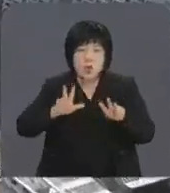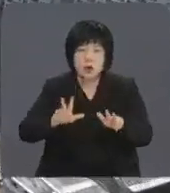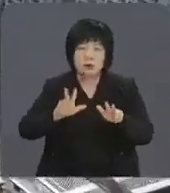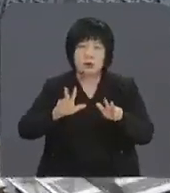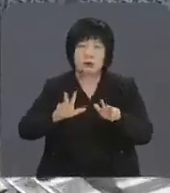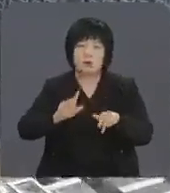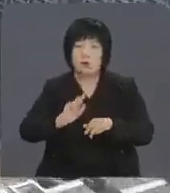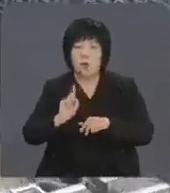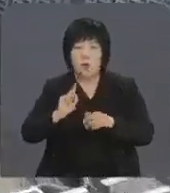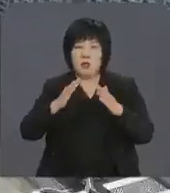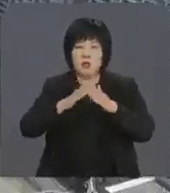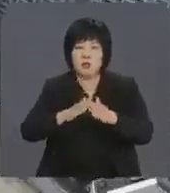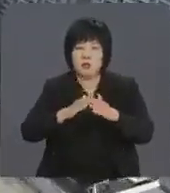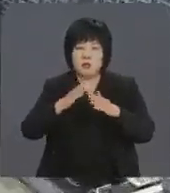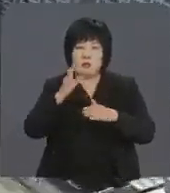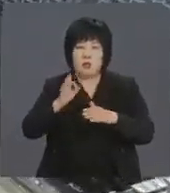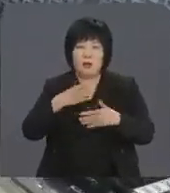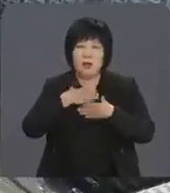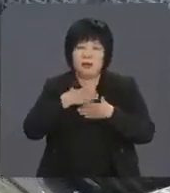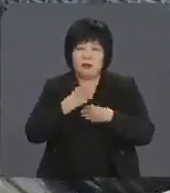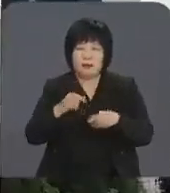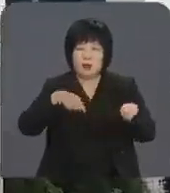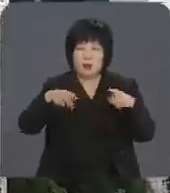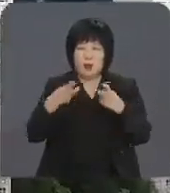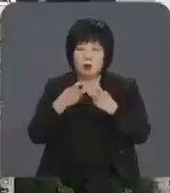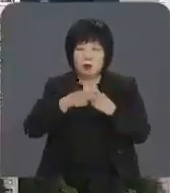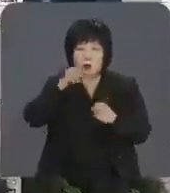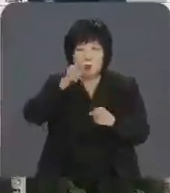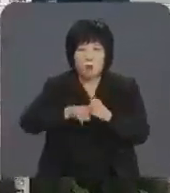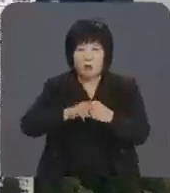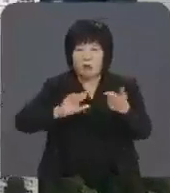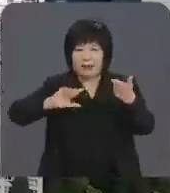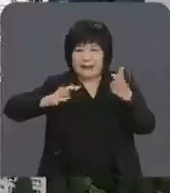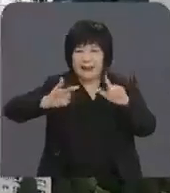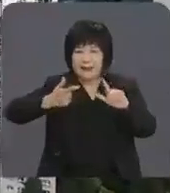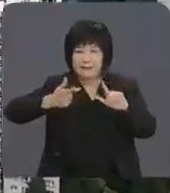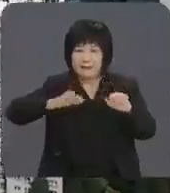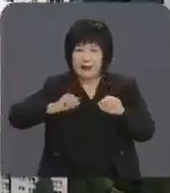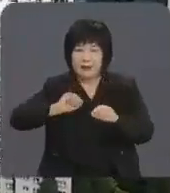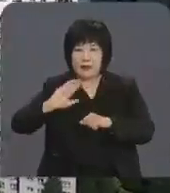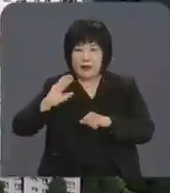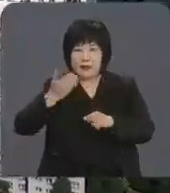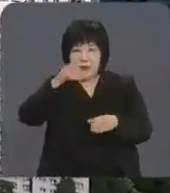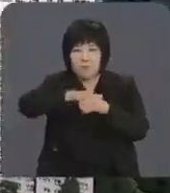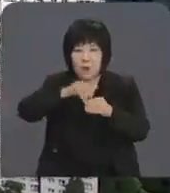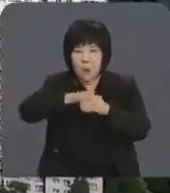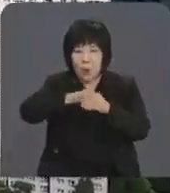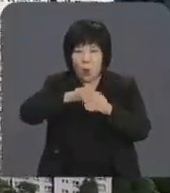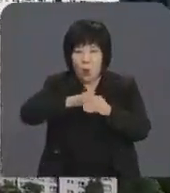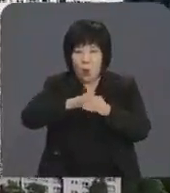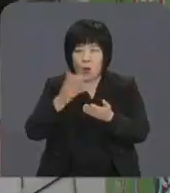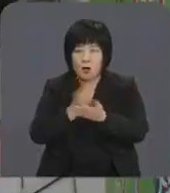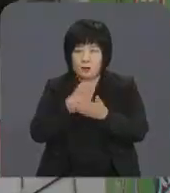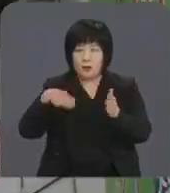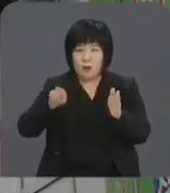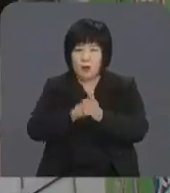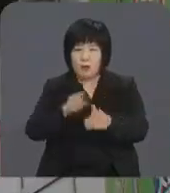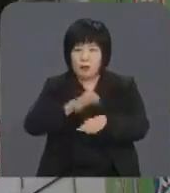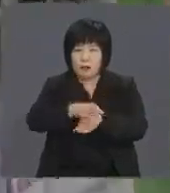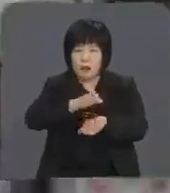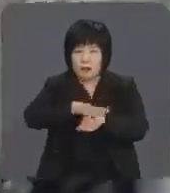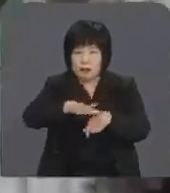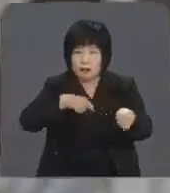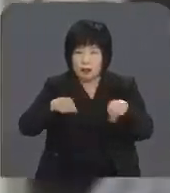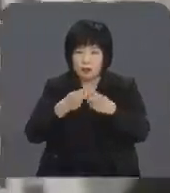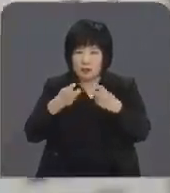집값 안정 이라는 정책 목표 와는 달리 움직이고 있습니다 표를 얻기 위한 땜질식 정책이 즉 값을 잡는 게